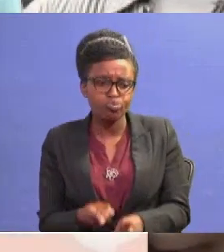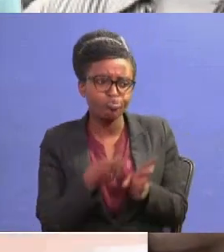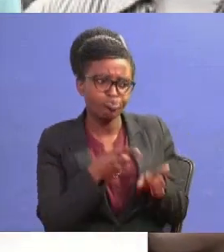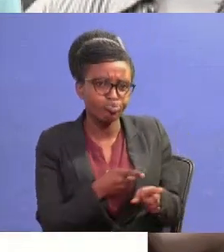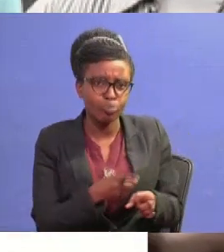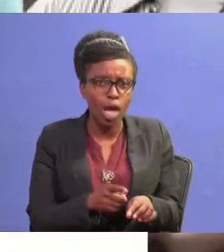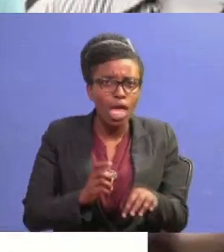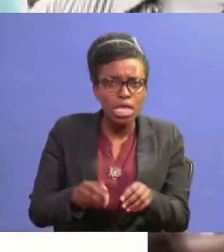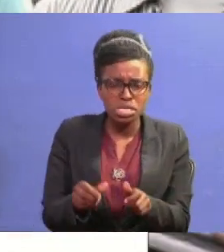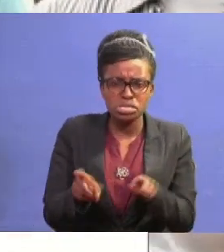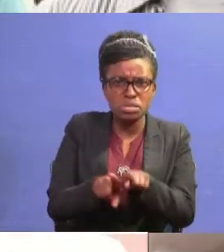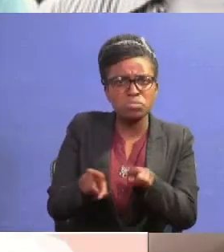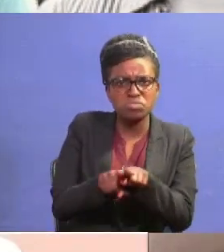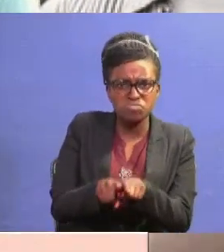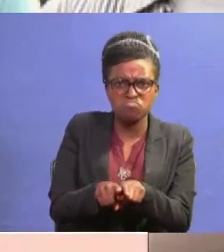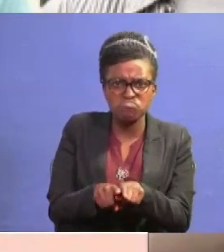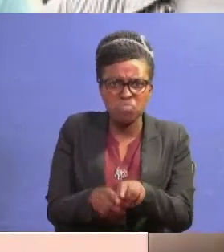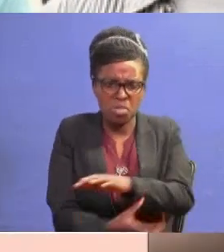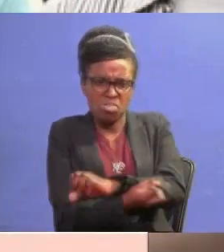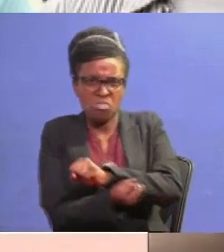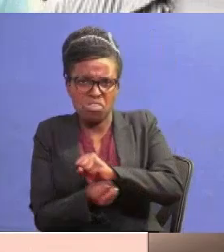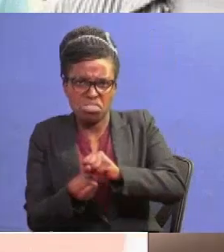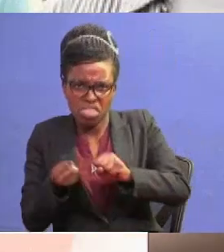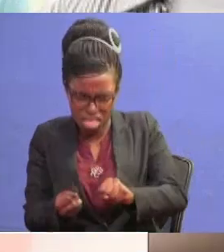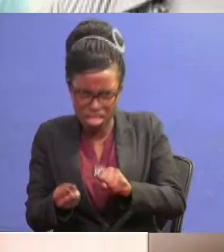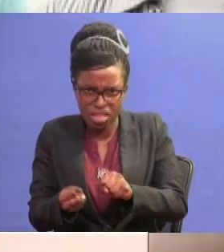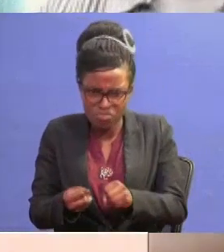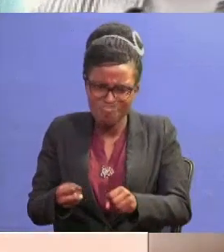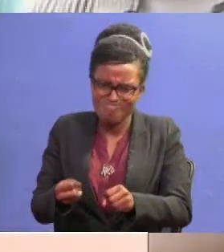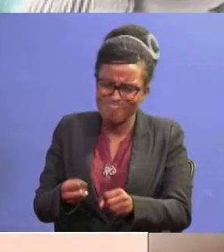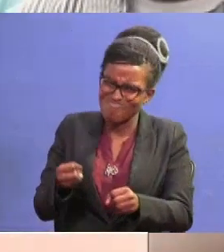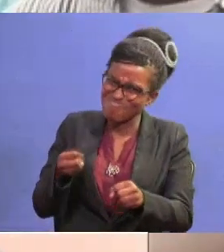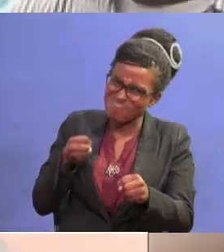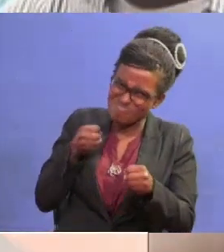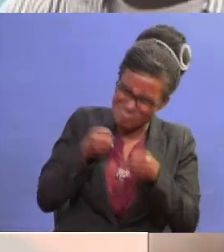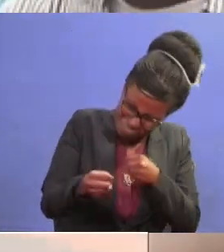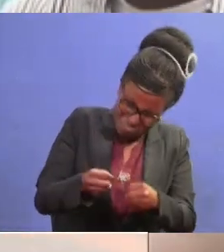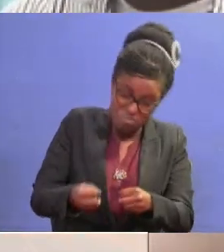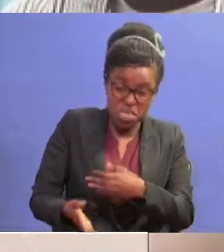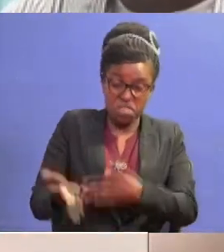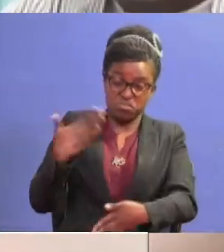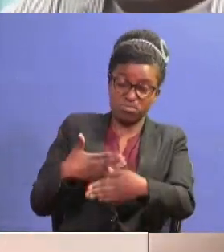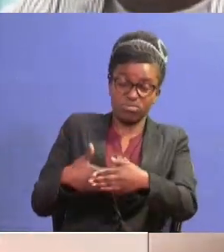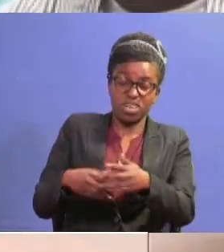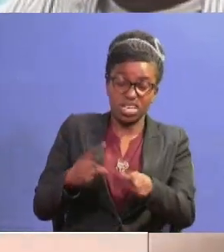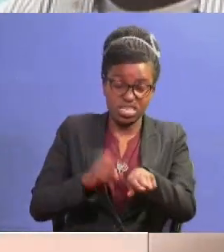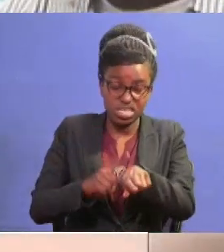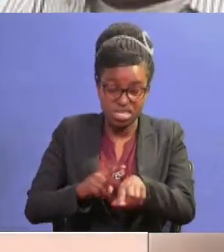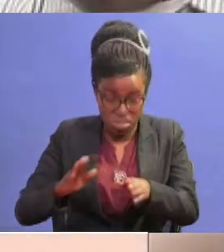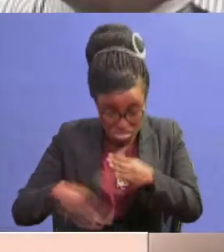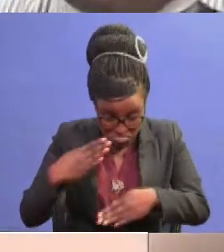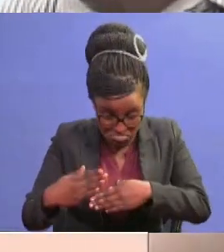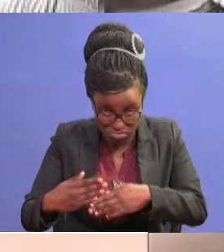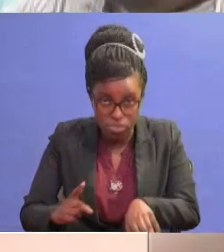mimi najua yule kama jambazi, kama anakimbia, anaweza pigwa na nyuma itoke na mbele. Sasa hapo unaona kuna dhulma